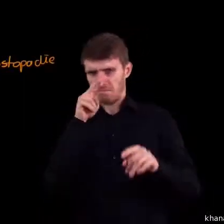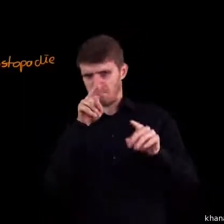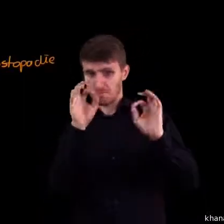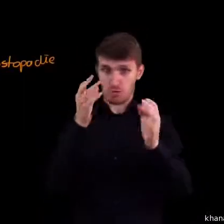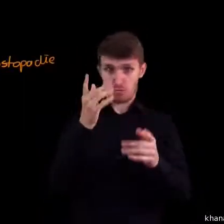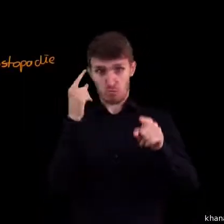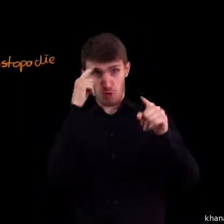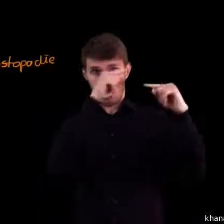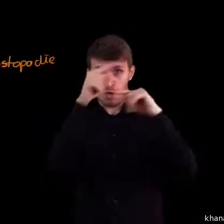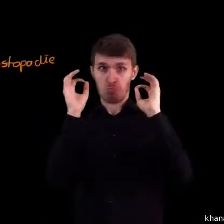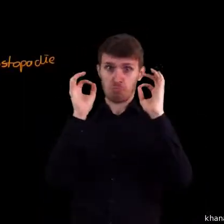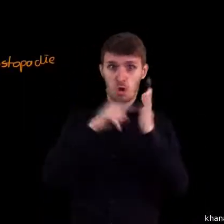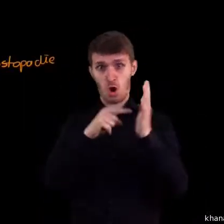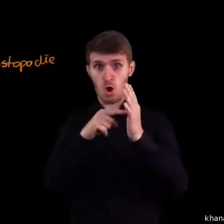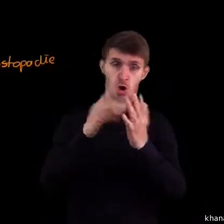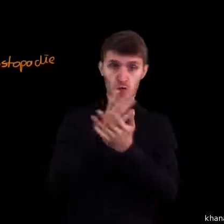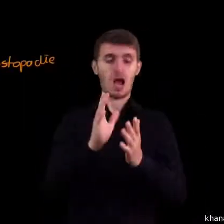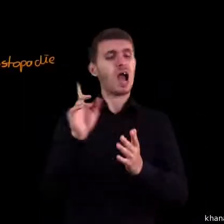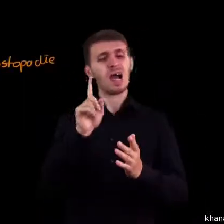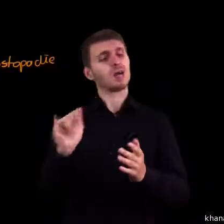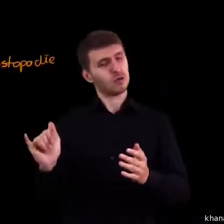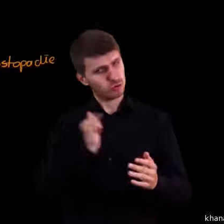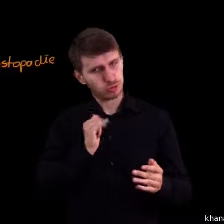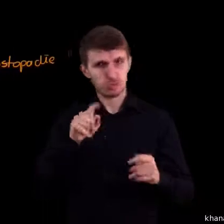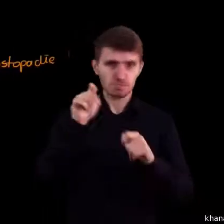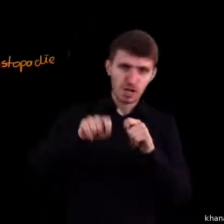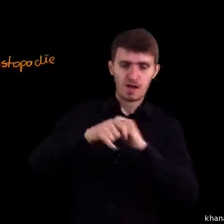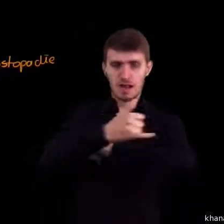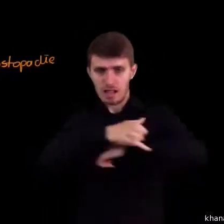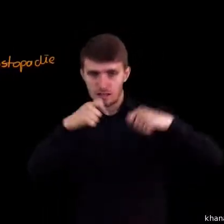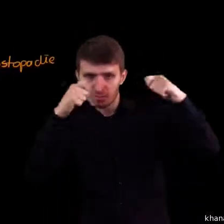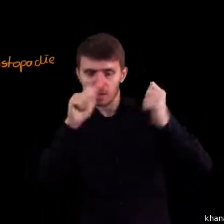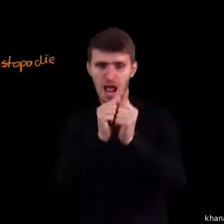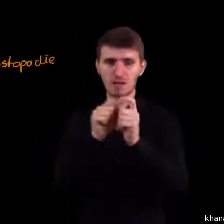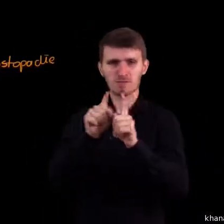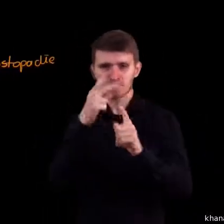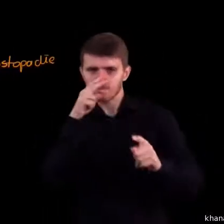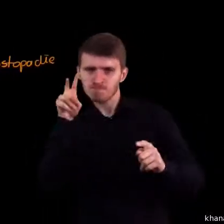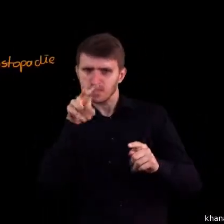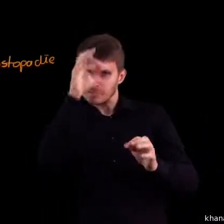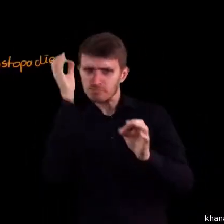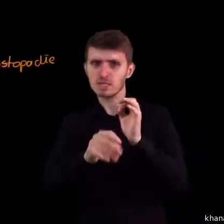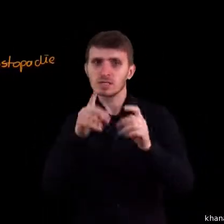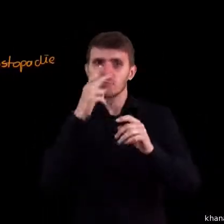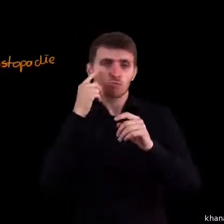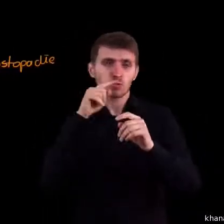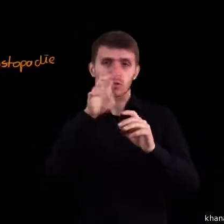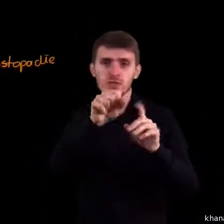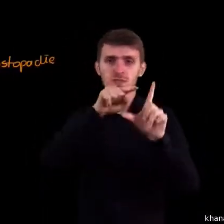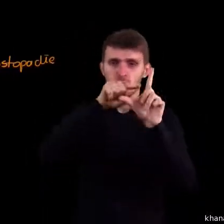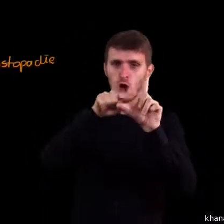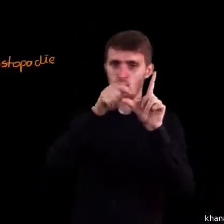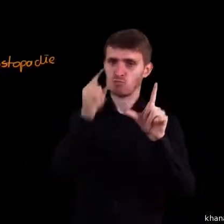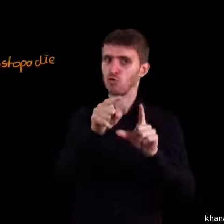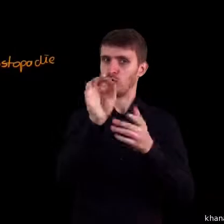są równoległe, to pamiętaj, że warto to sprawdzić. Albo linijką i jakierką, albo patrząc, w naszym wypadku tak będzie, na